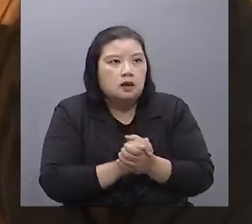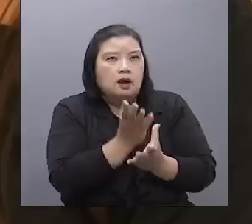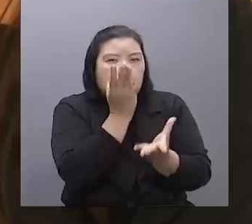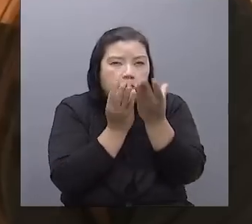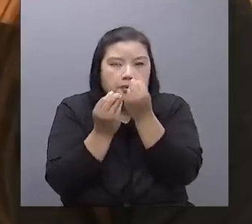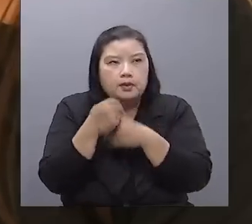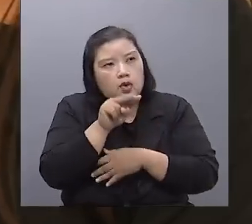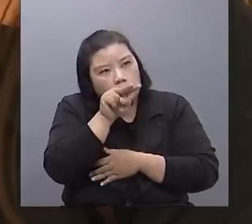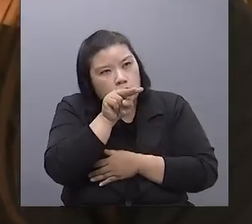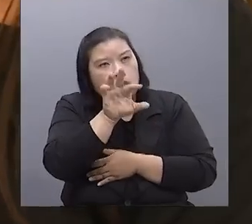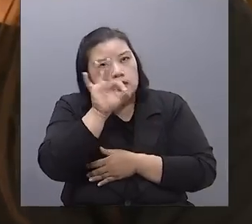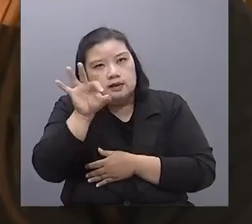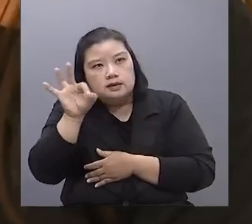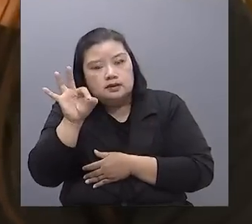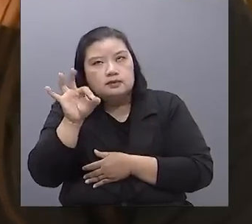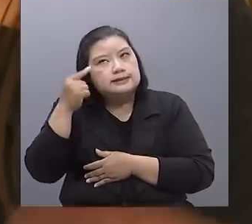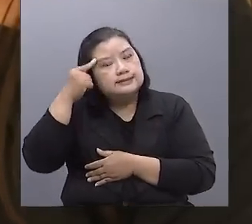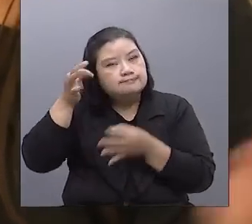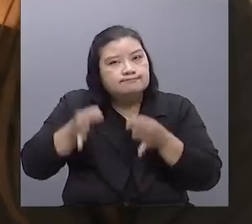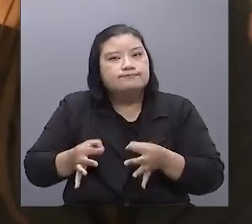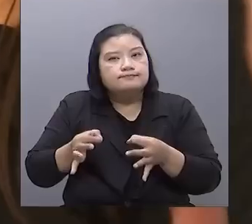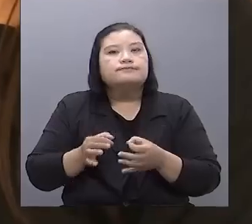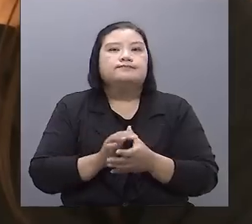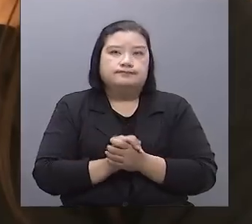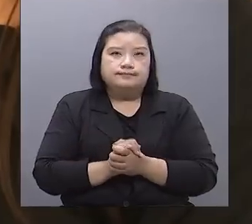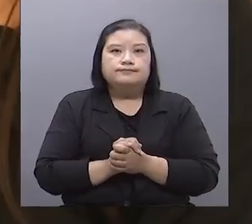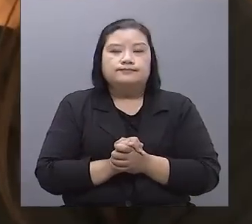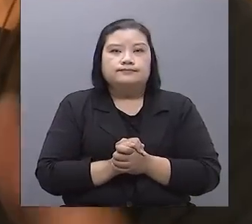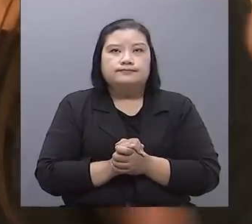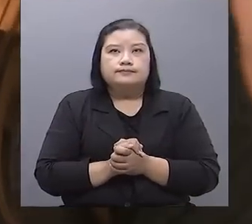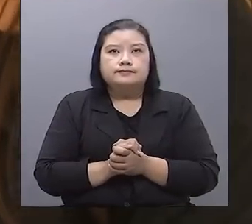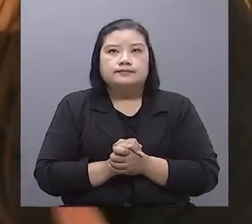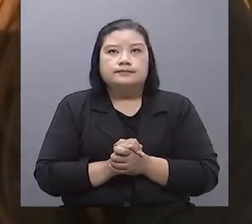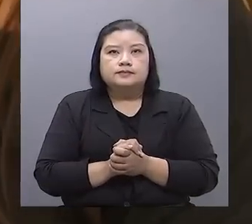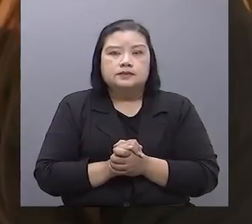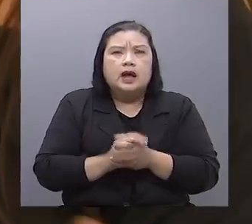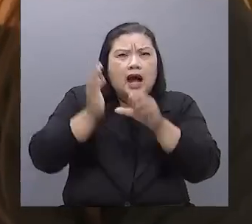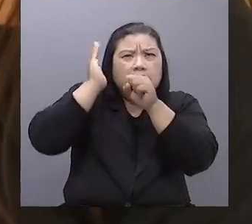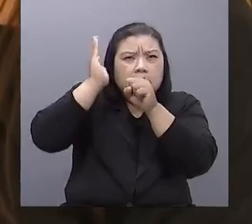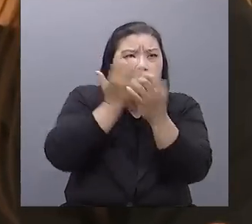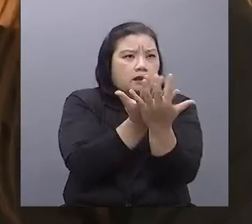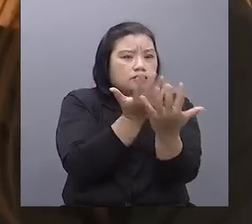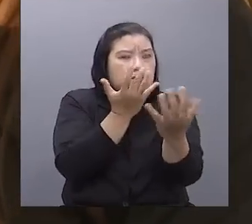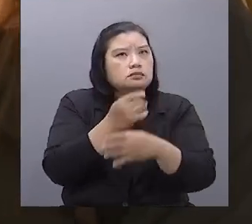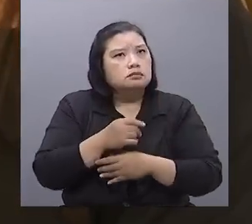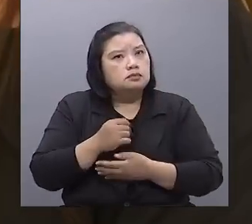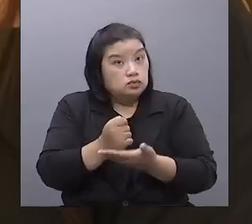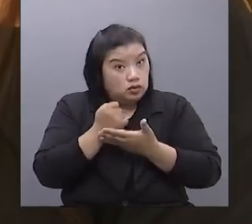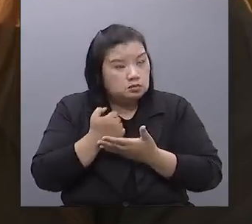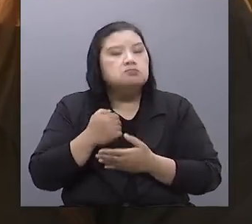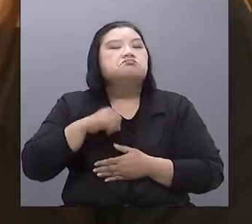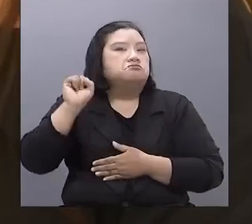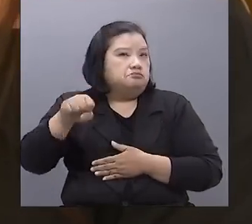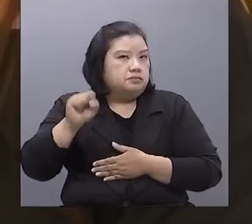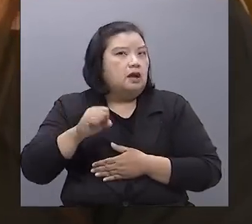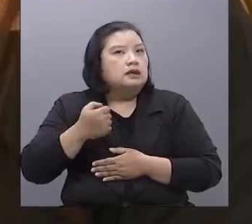อบแล้วก็คนที่เราเลือกครับคนที่เราใช่นะครับ ดีเบตปราศัย ครับ มันช่วยในการตัดสินใจเราเยอะ ช่วยมากครับเพราะว่าจริงๆแ